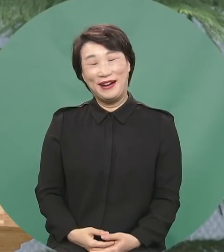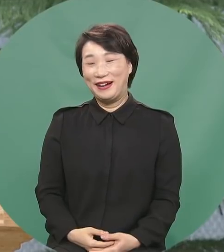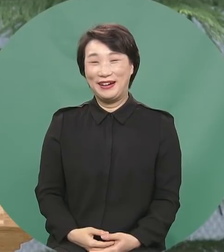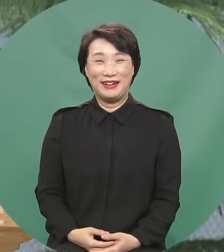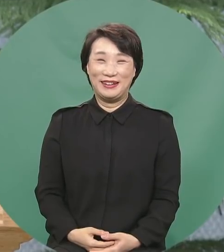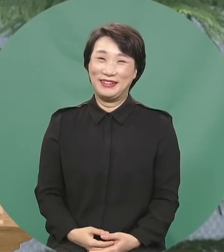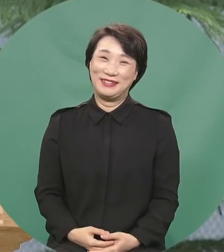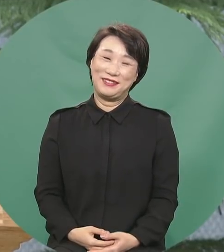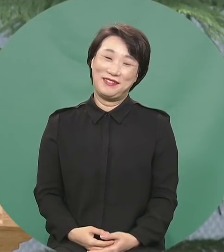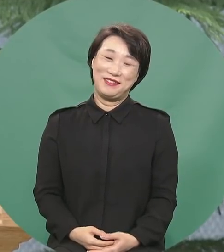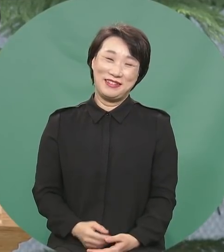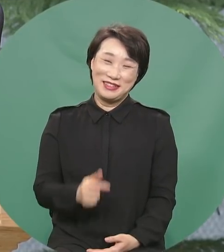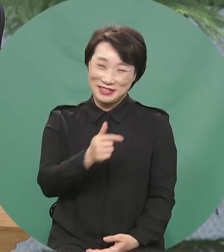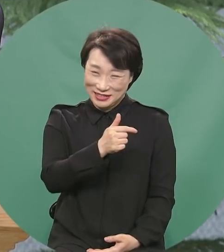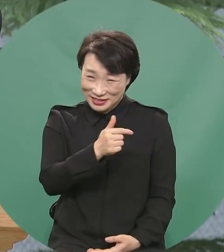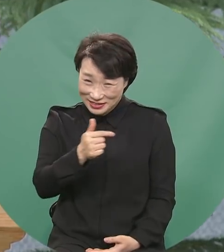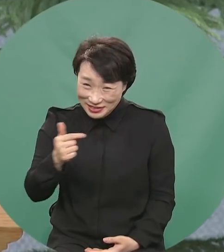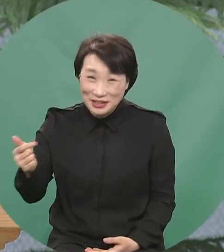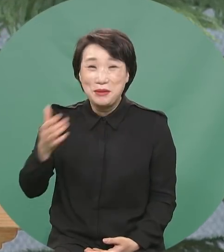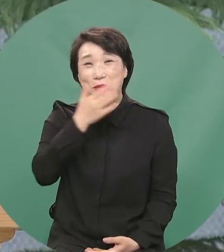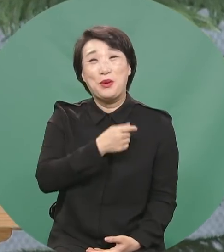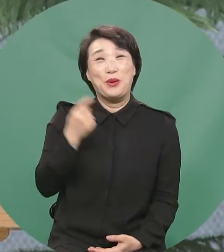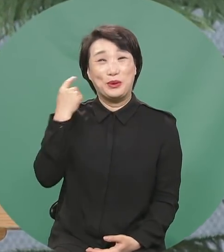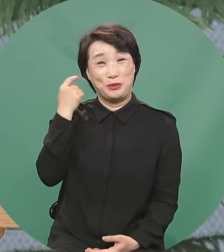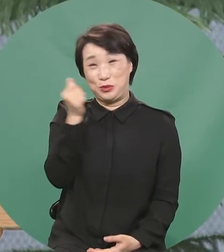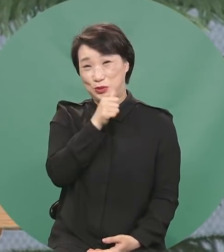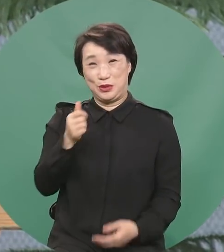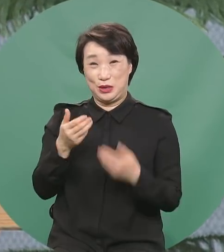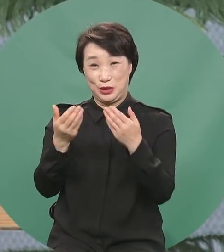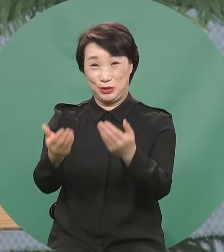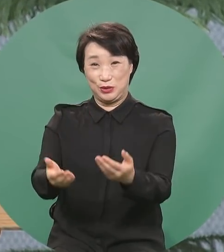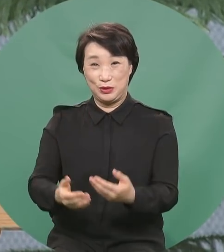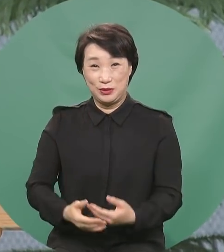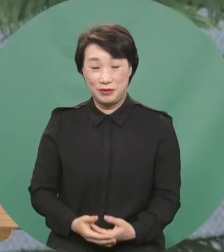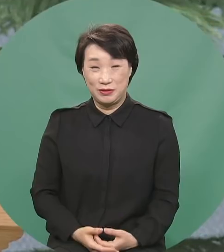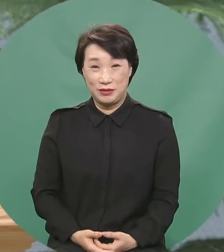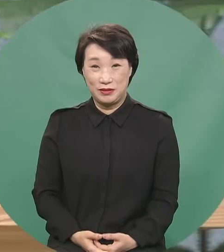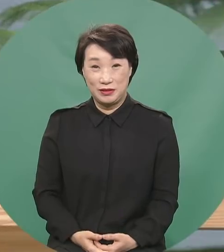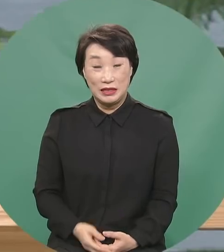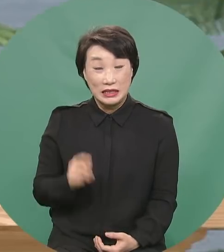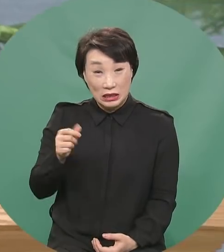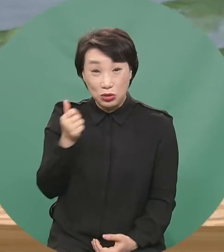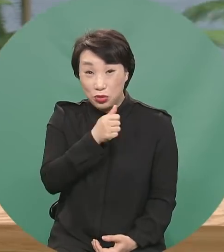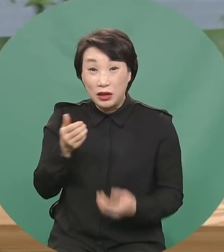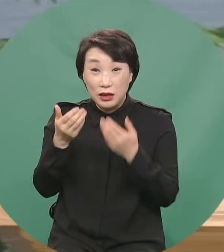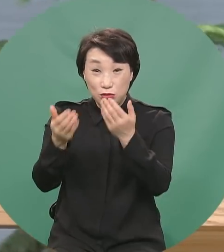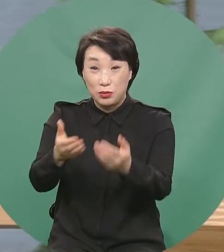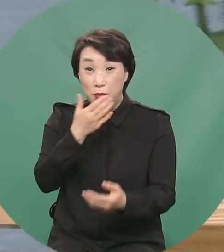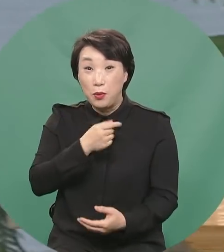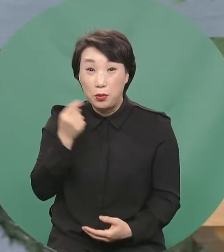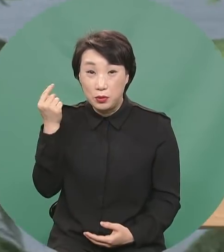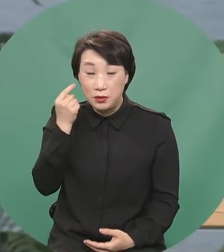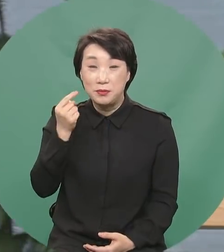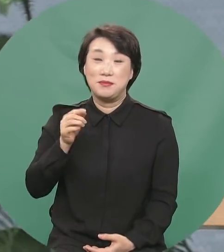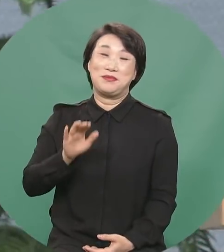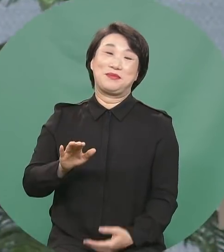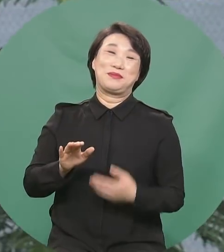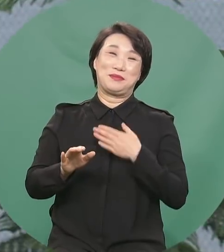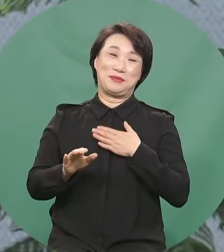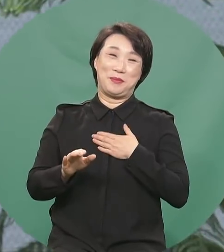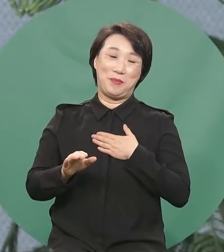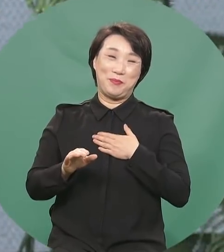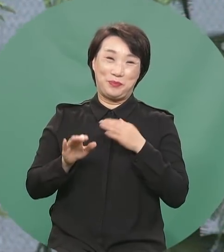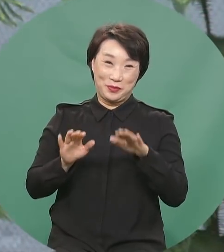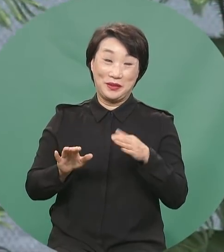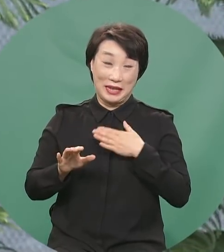어마어마한 복음을 소개했어요. 이 소개한 복음이 내게